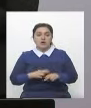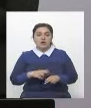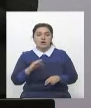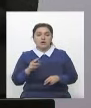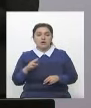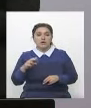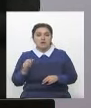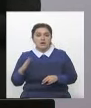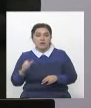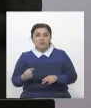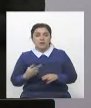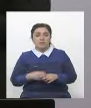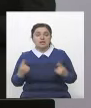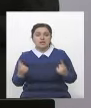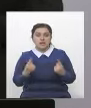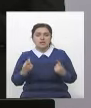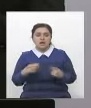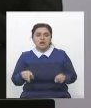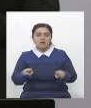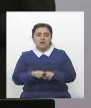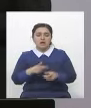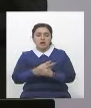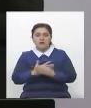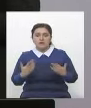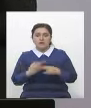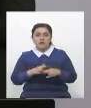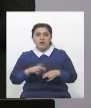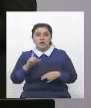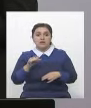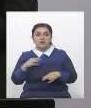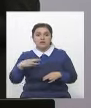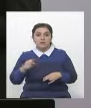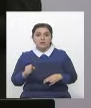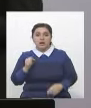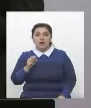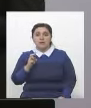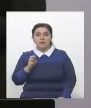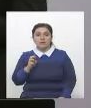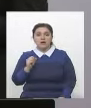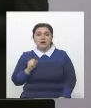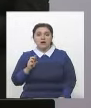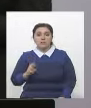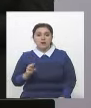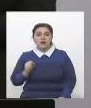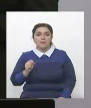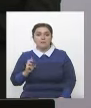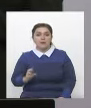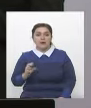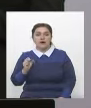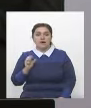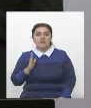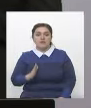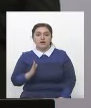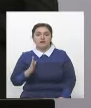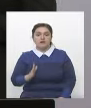октав и традиционную для этого вида строфики рифмовку. А, Б, А, Б, А,